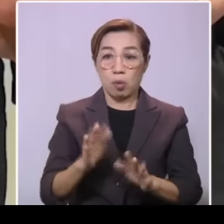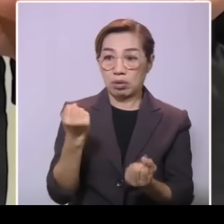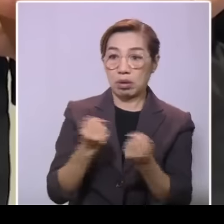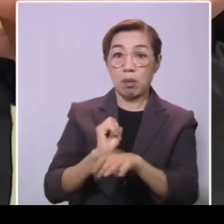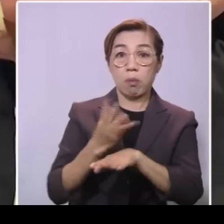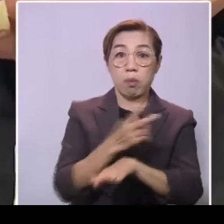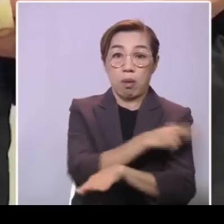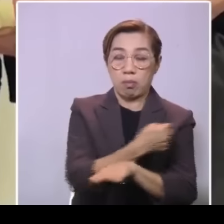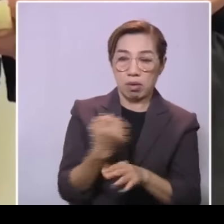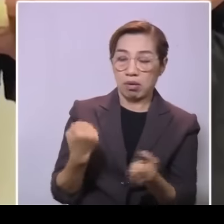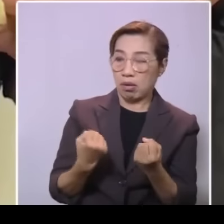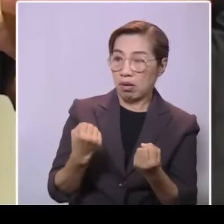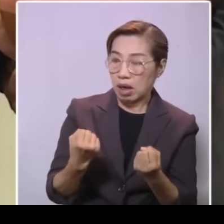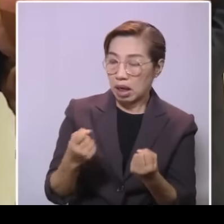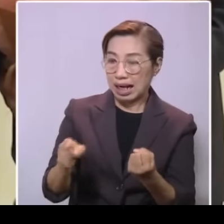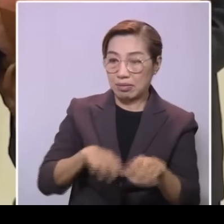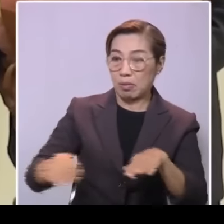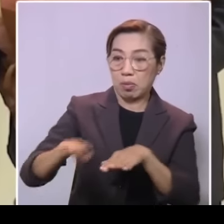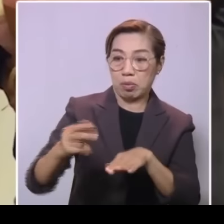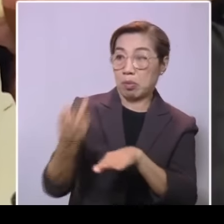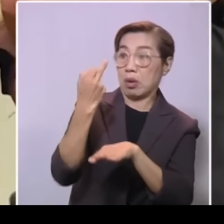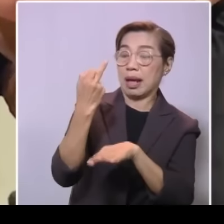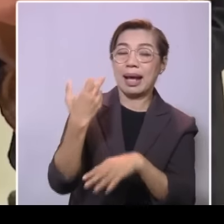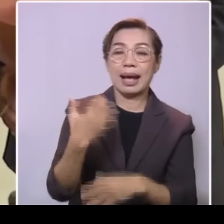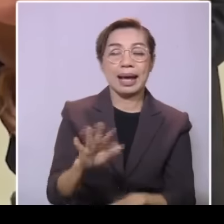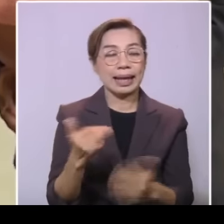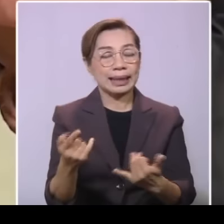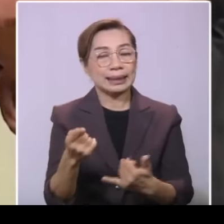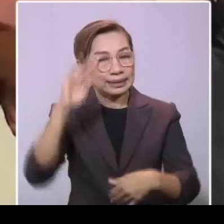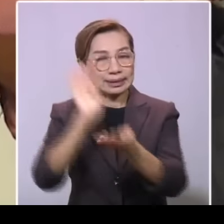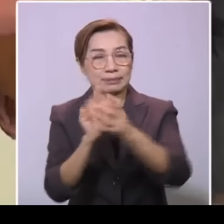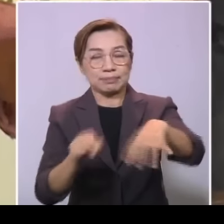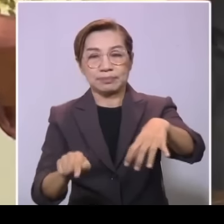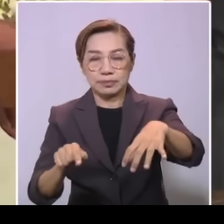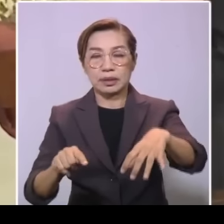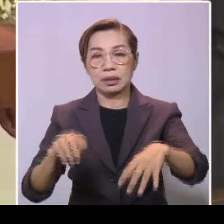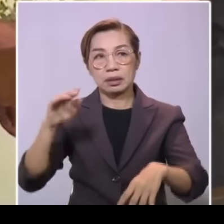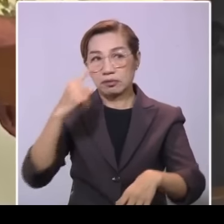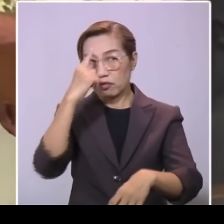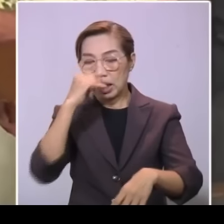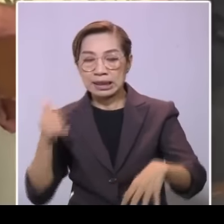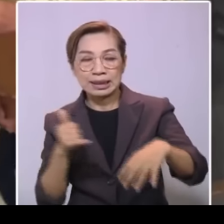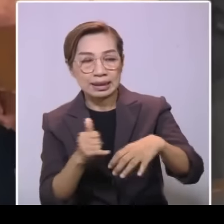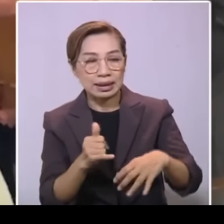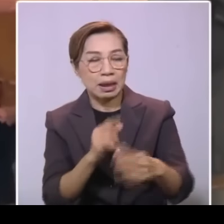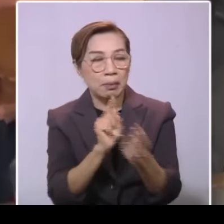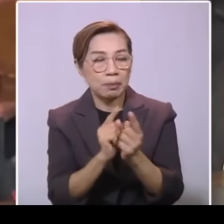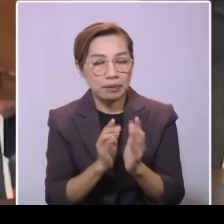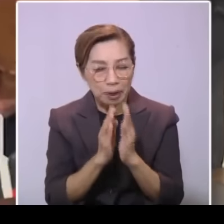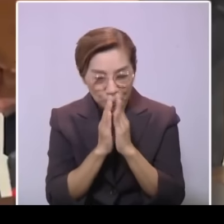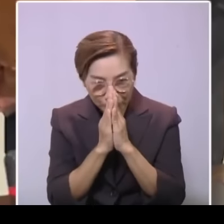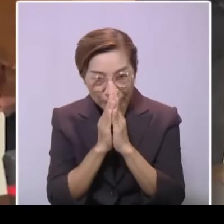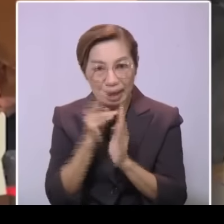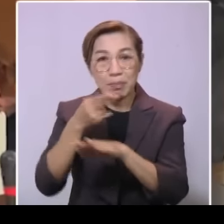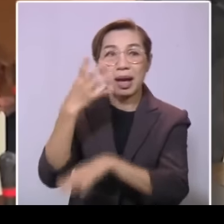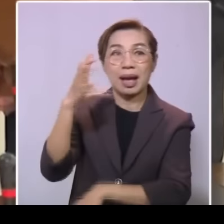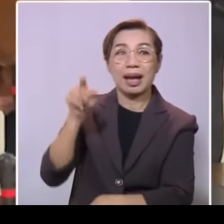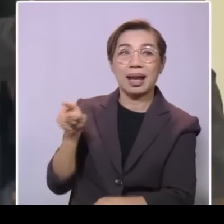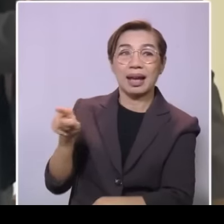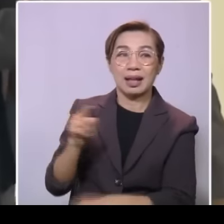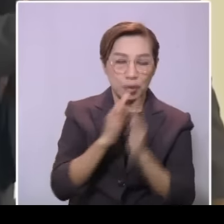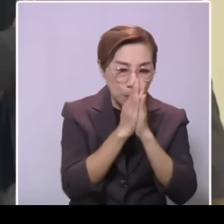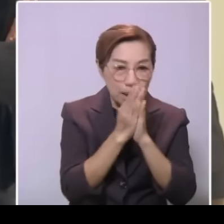ถพอนายเดวิดเดินทางมาถึงครับก็มีการไปพูดคุยแล้วก็ภาพอย่างที่เห็นว่ายสวยแต่ไม่มีกระเช้านะ